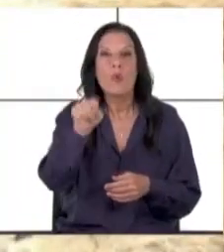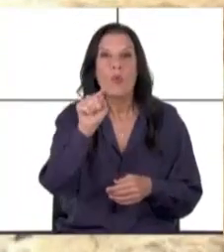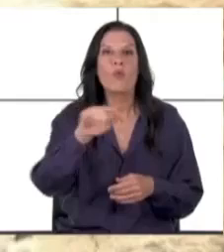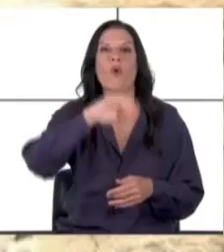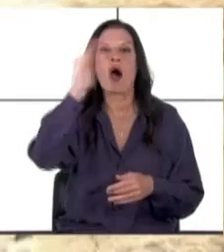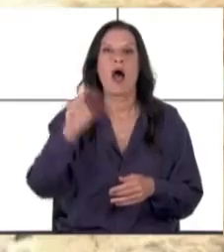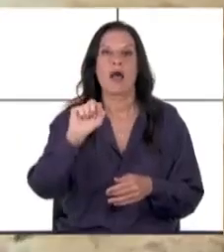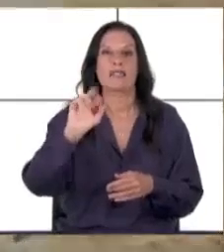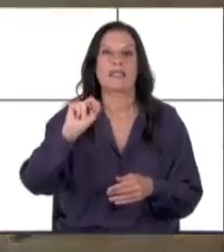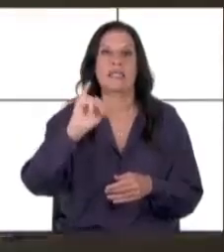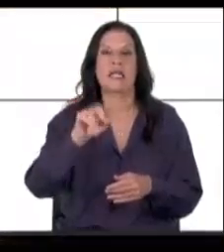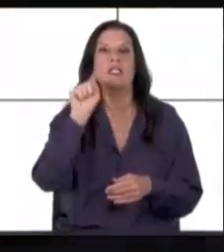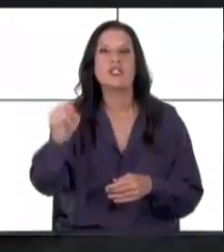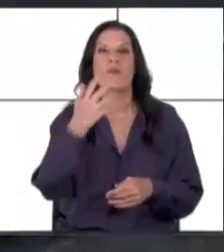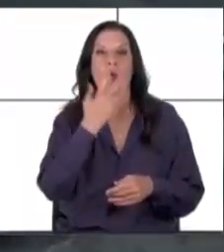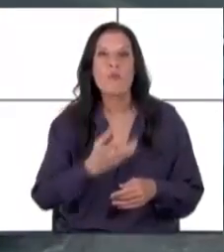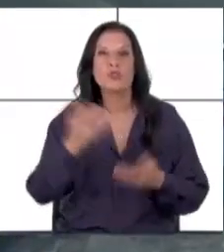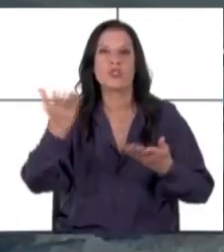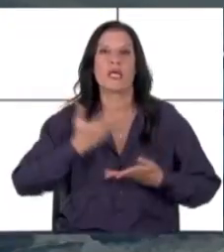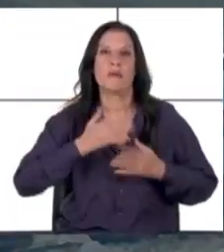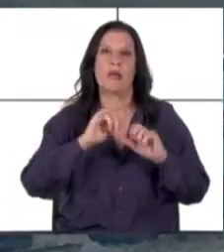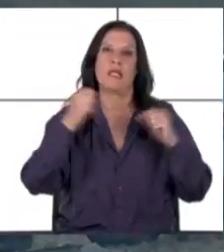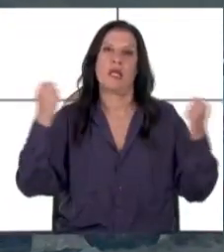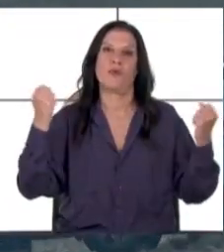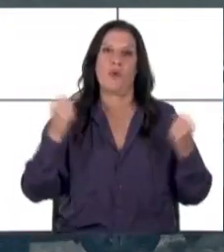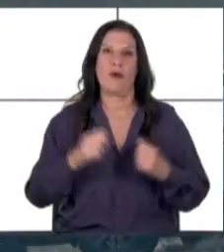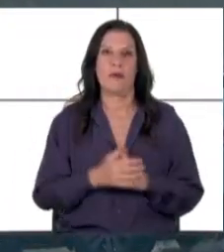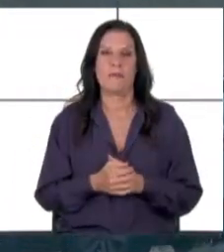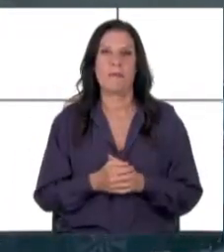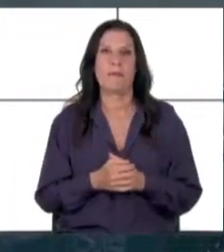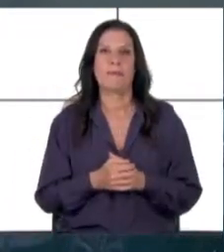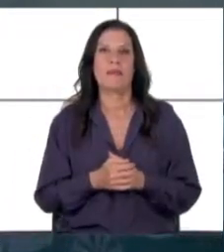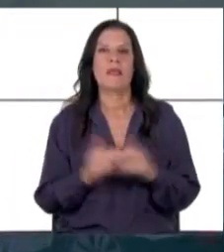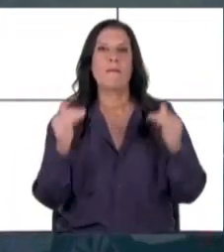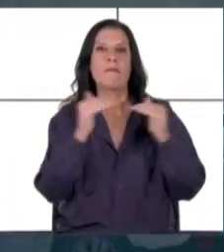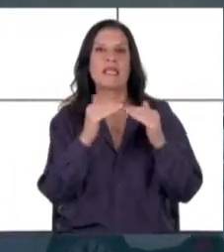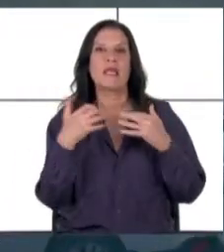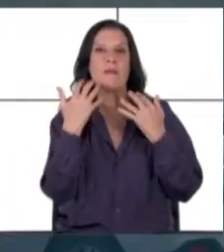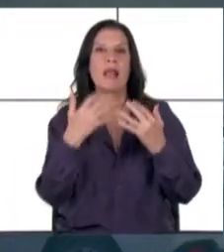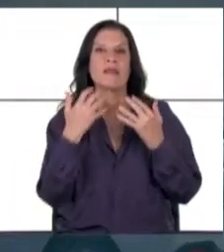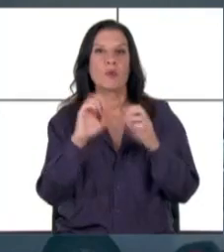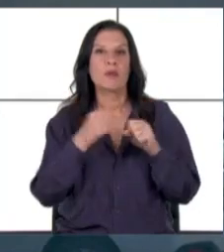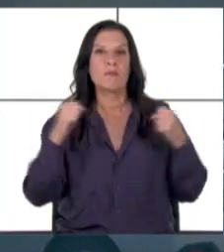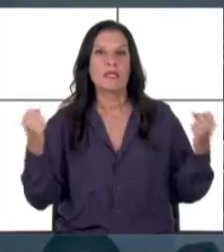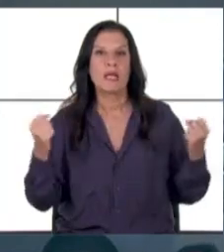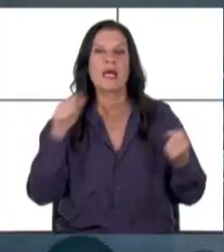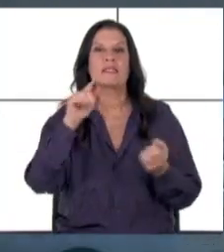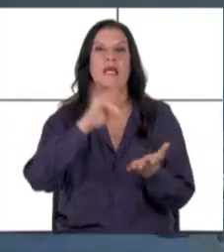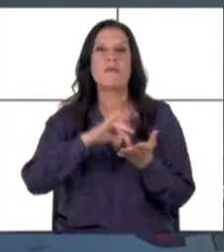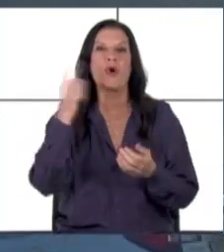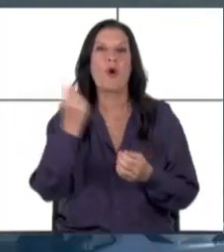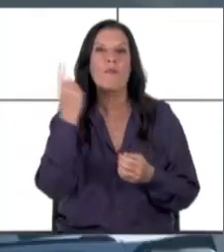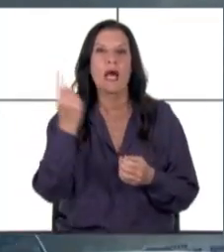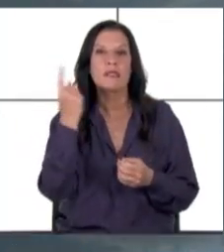משה קיבל את התורה. לפי התיאורים התנכיים, זה המקום היחידי שבא בחשבון,